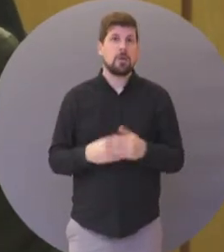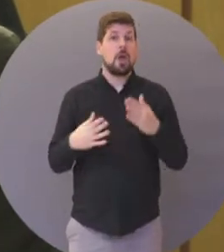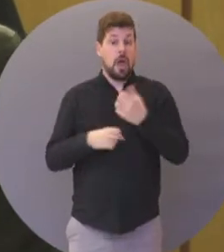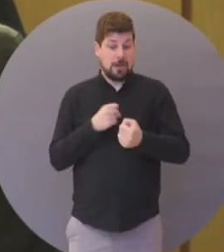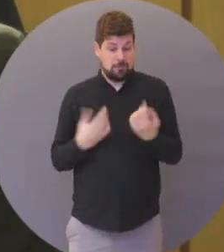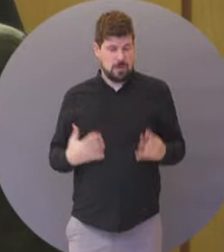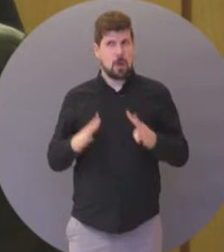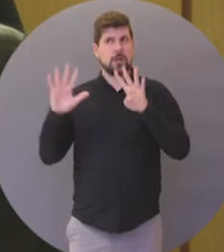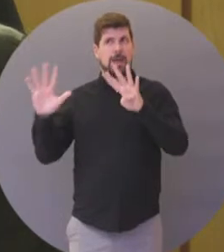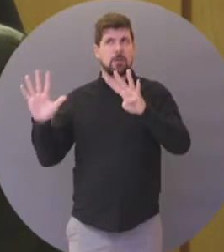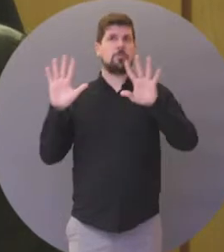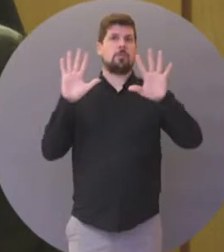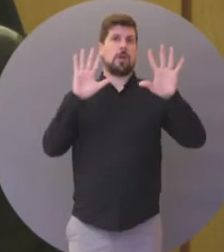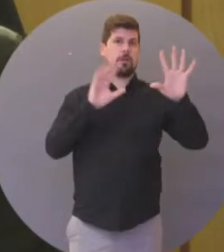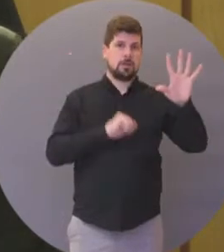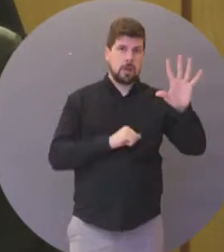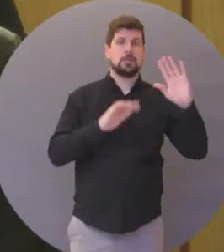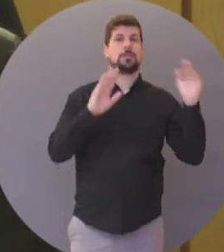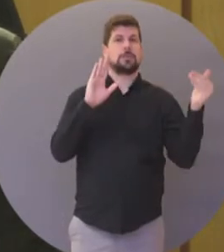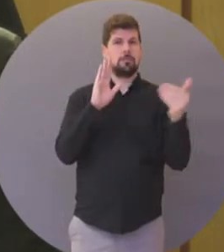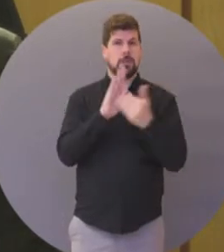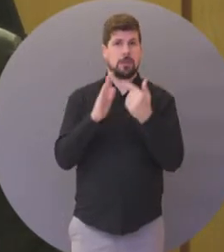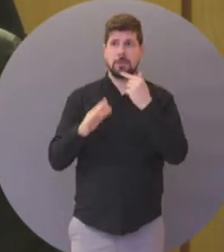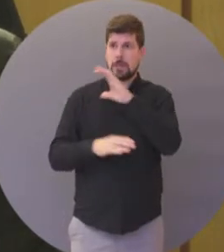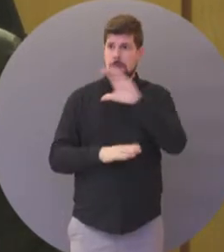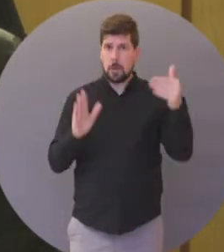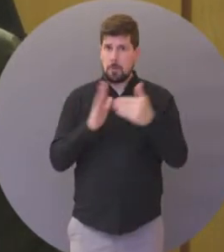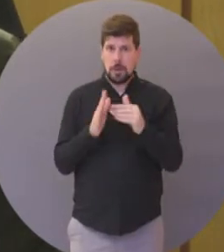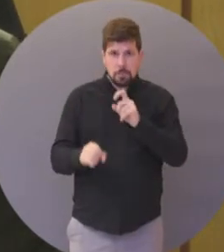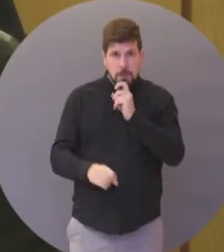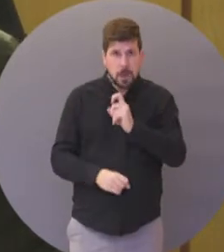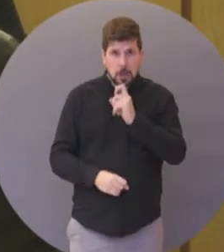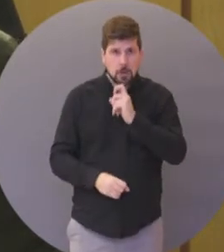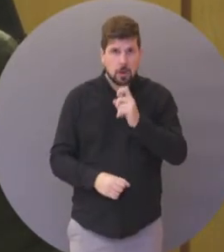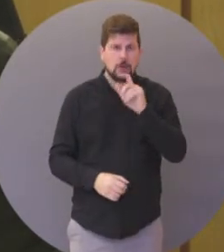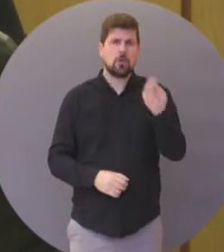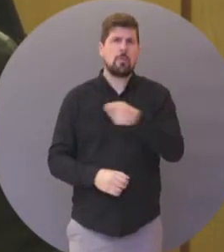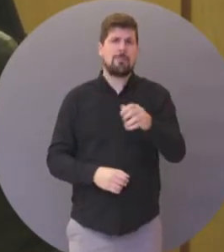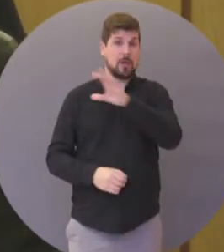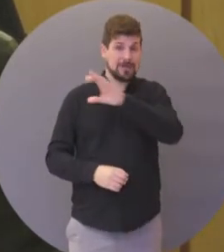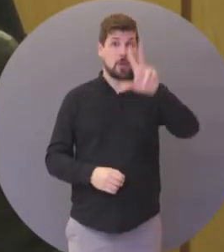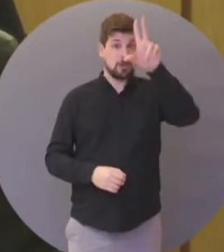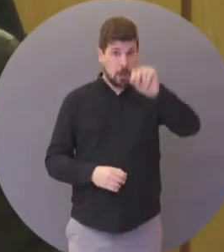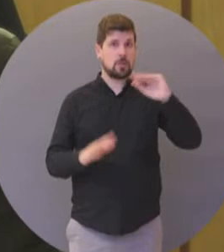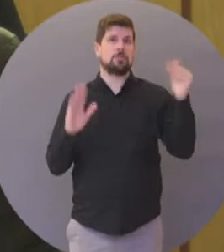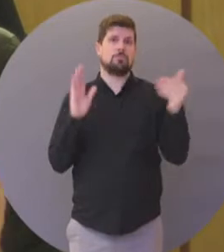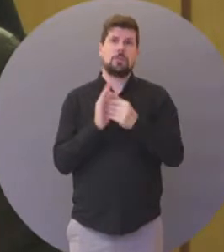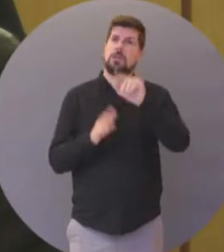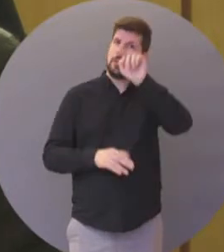n'atteint même pas 100 000 alors que c'est 130 000 logements sociaux qui sont recherchés